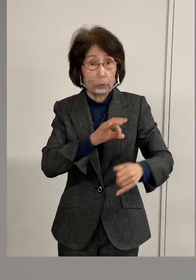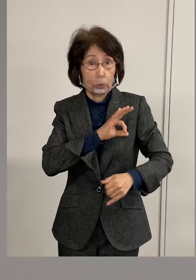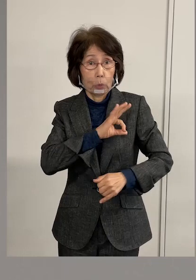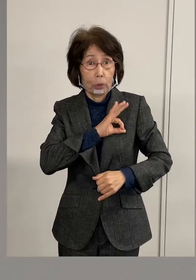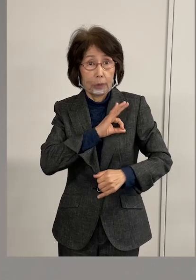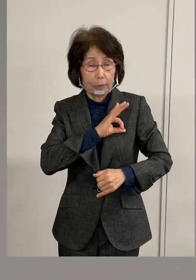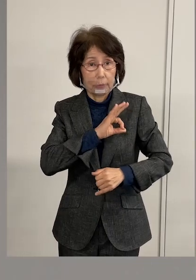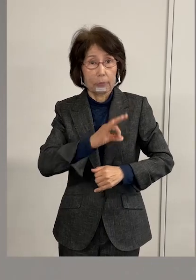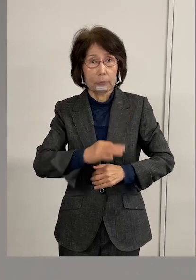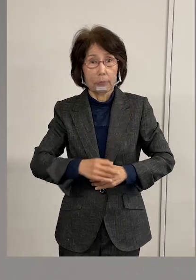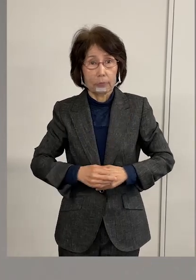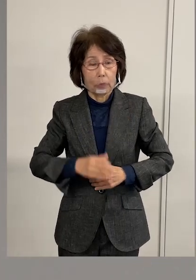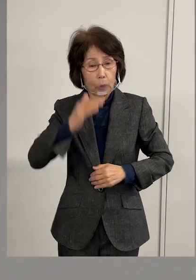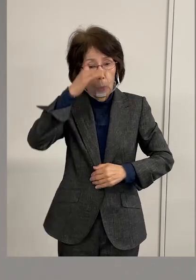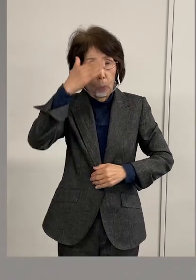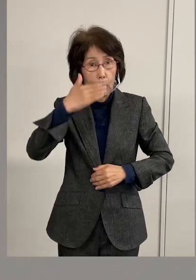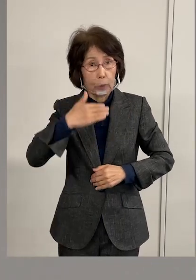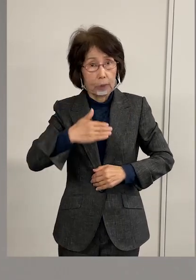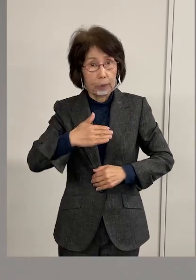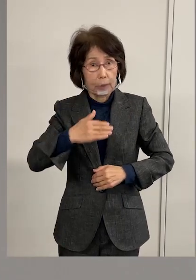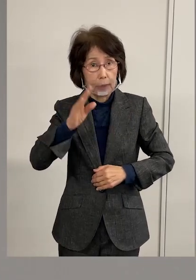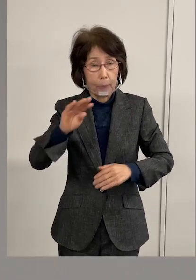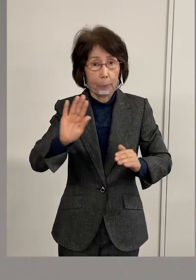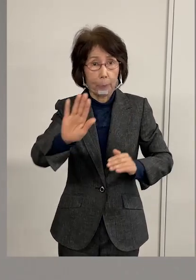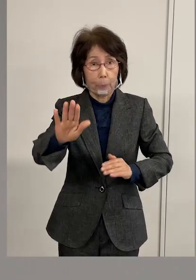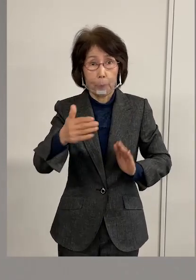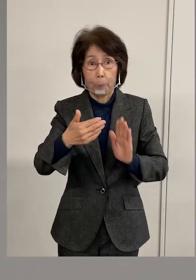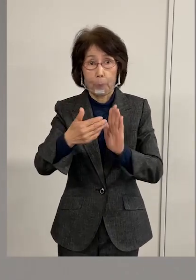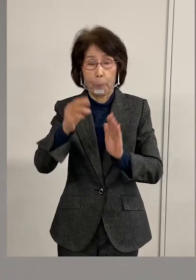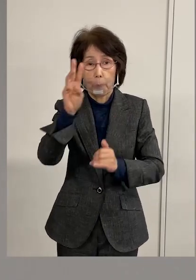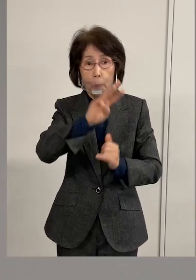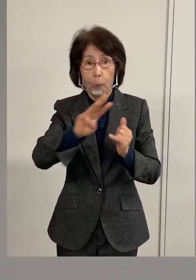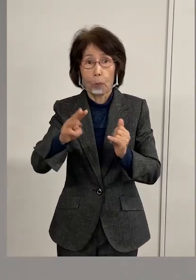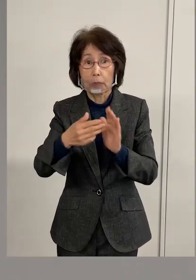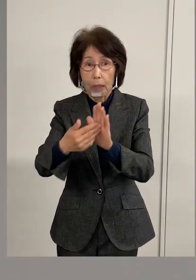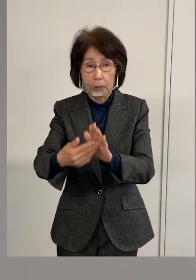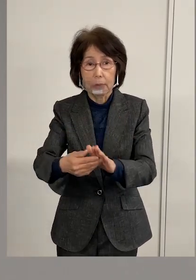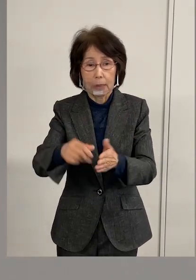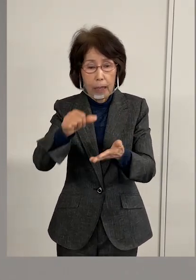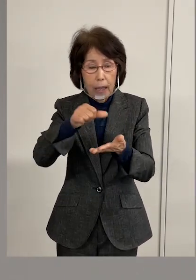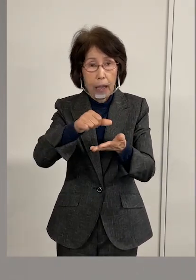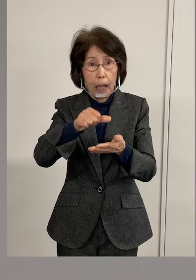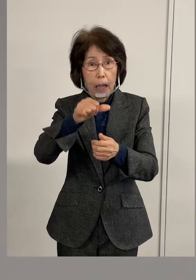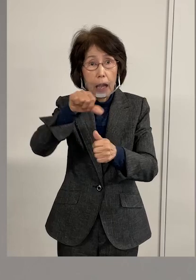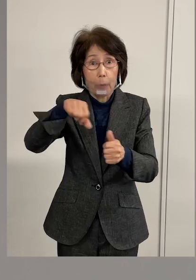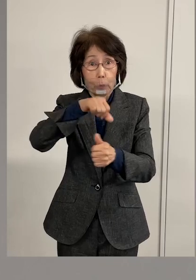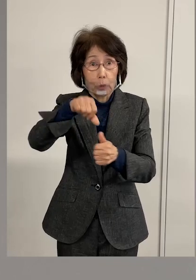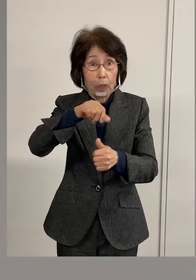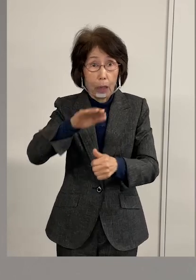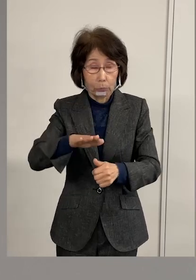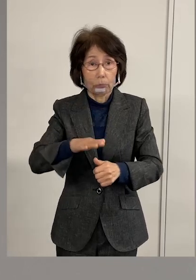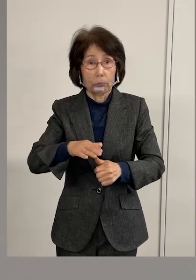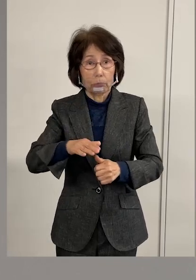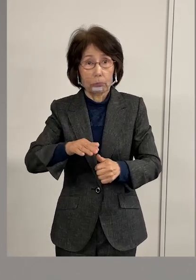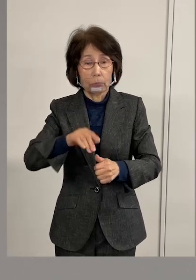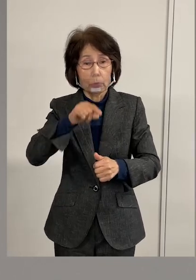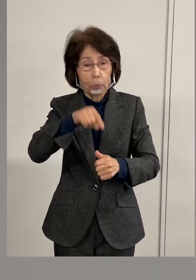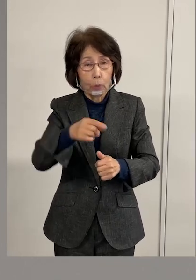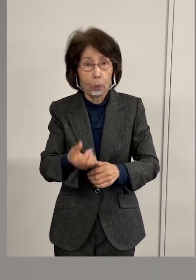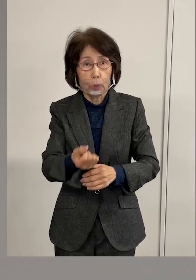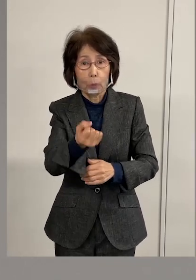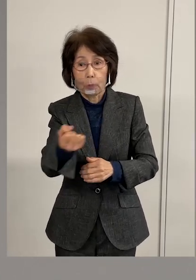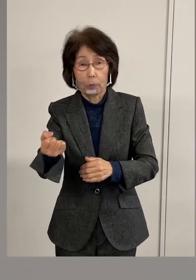大体高知県防災っていう非常に優れたアプリがあるので、まあ、それぞれを持って